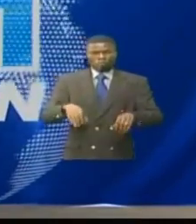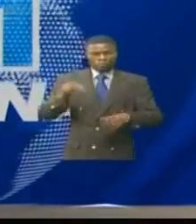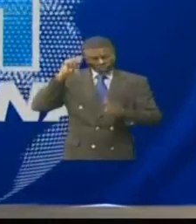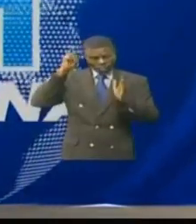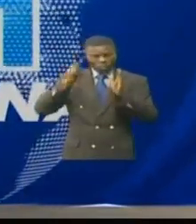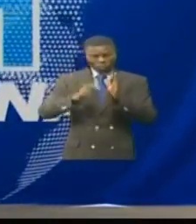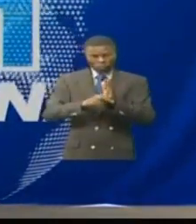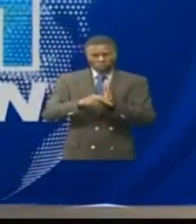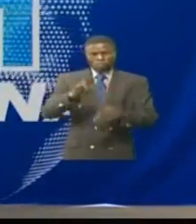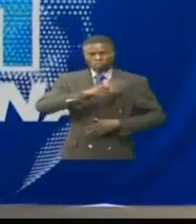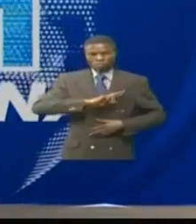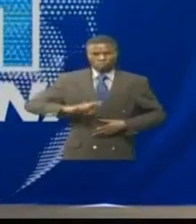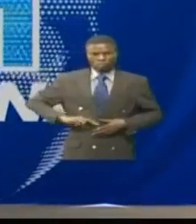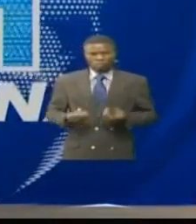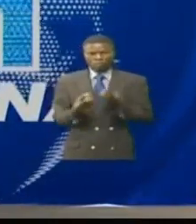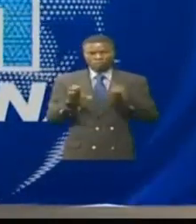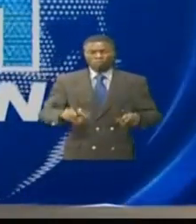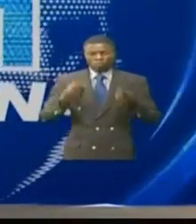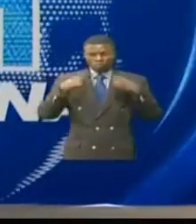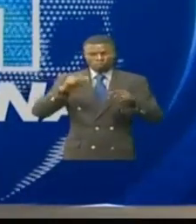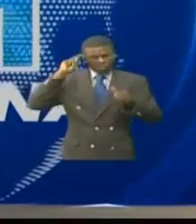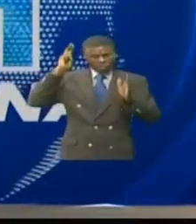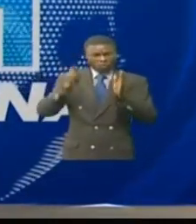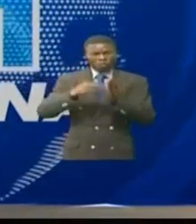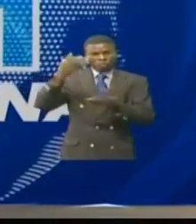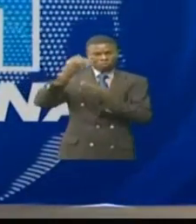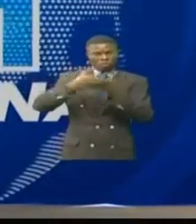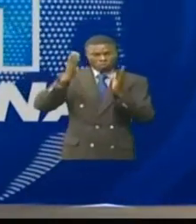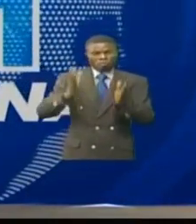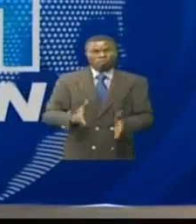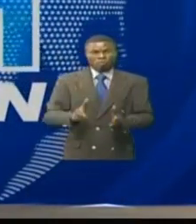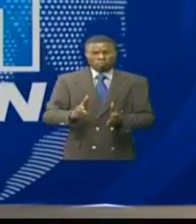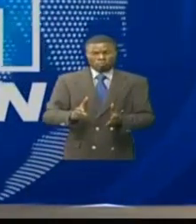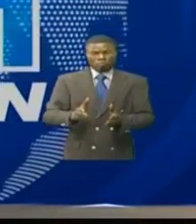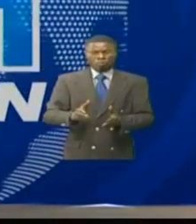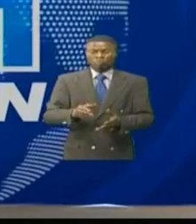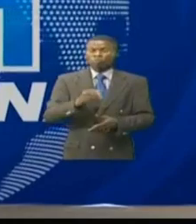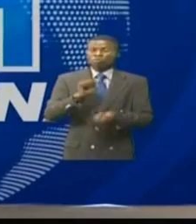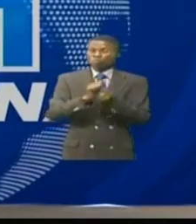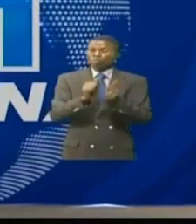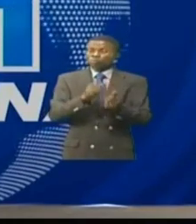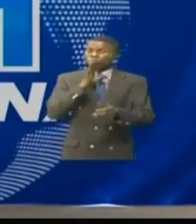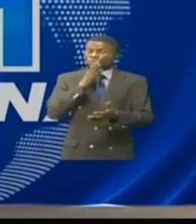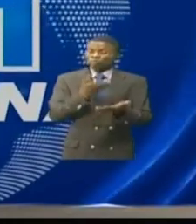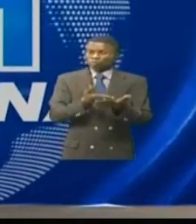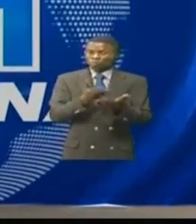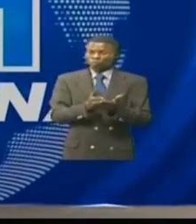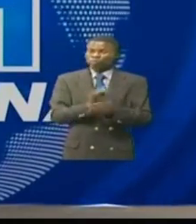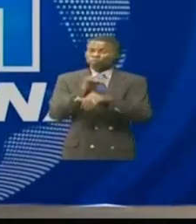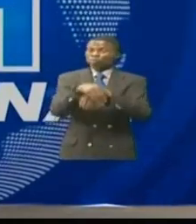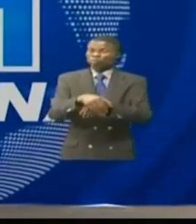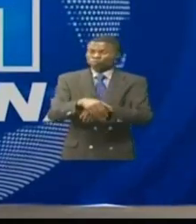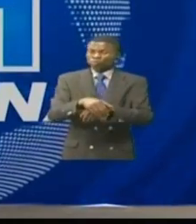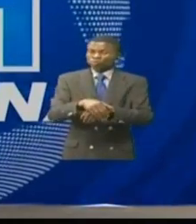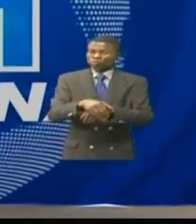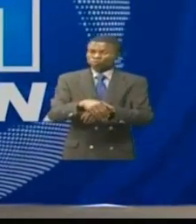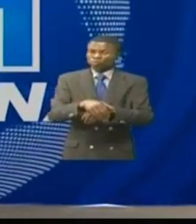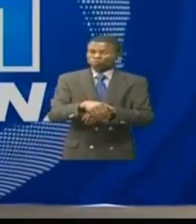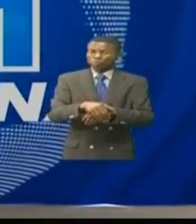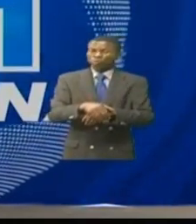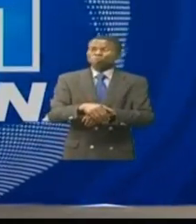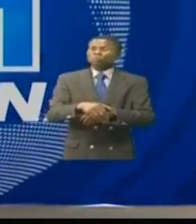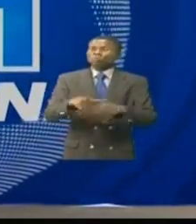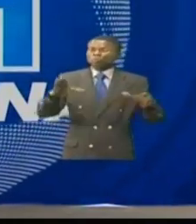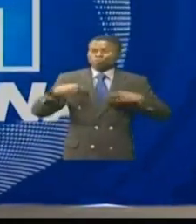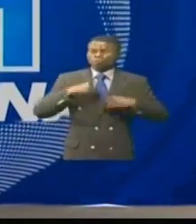de la République démocratique du Congo rappelle au gouvernement rwandais que ses velléités interventionnistes et